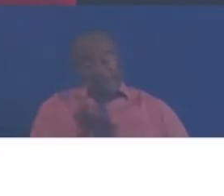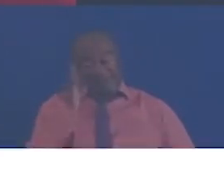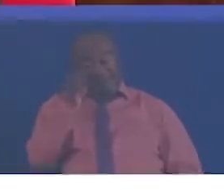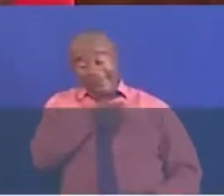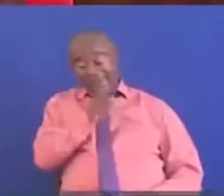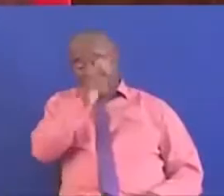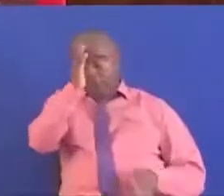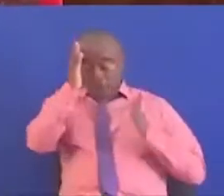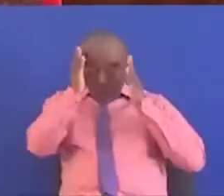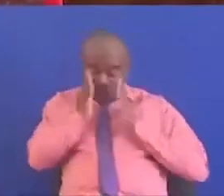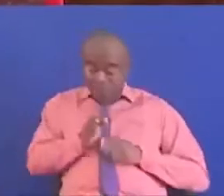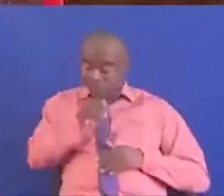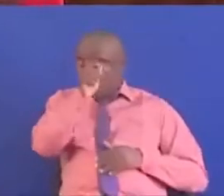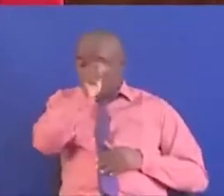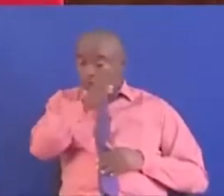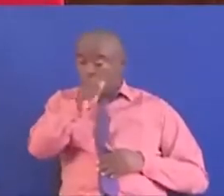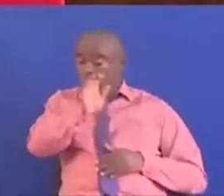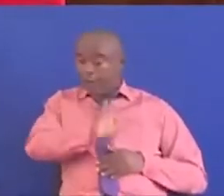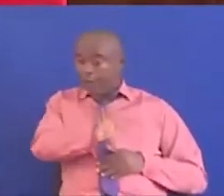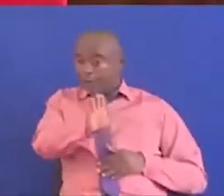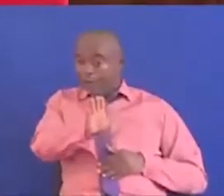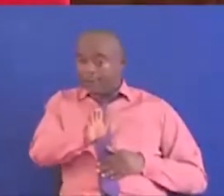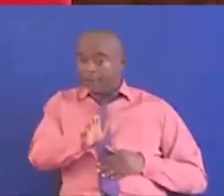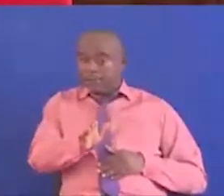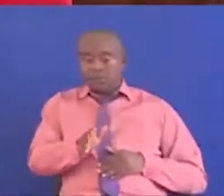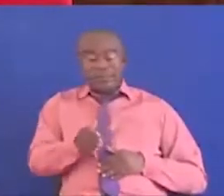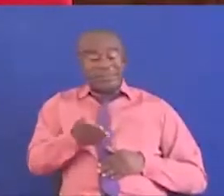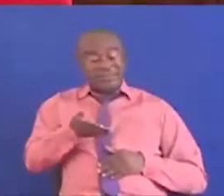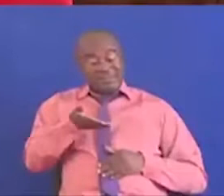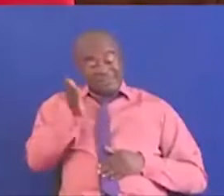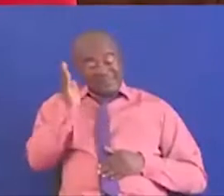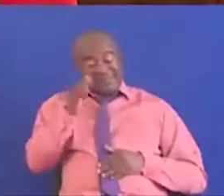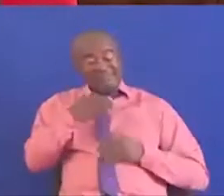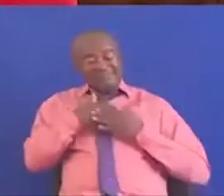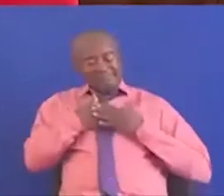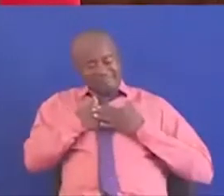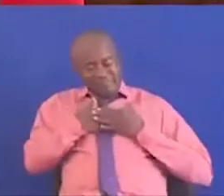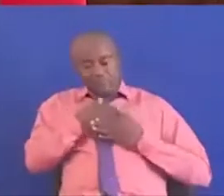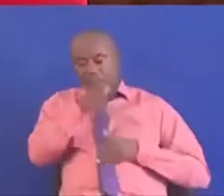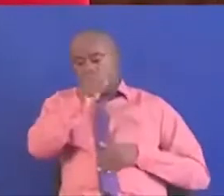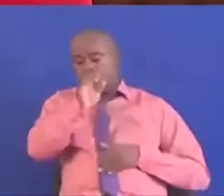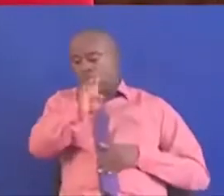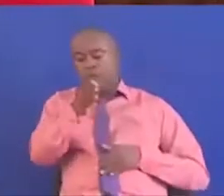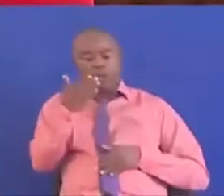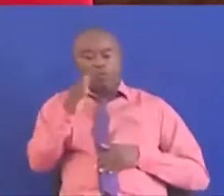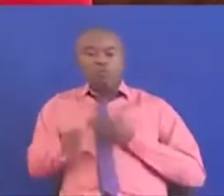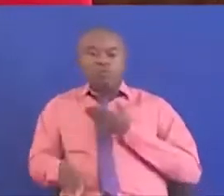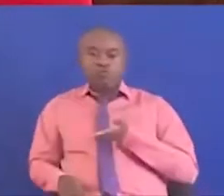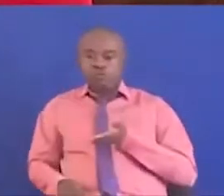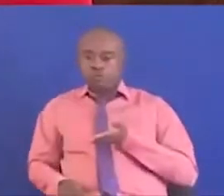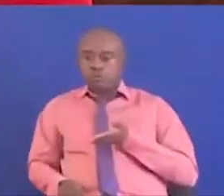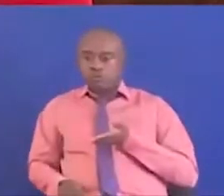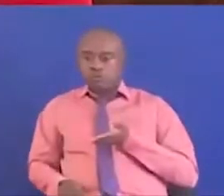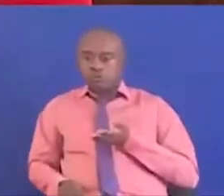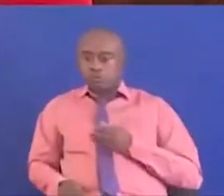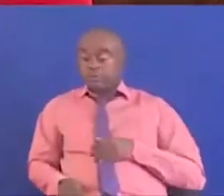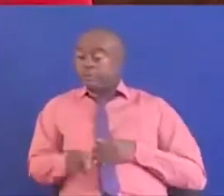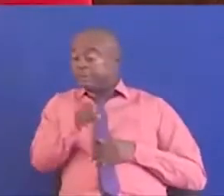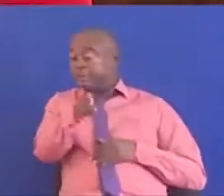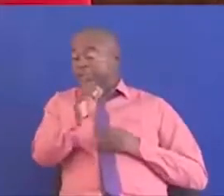utu, kwa serikali inayowajali wananchi wake, ni muhimu sana tusifanye zoezi